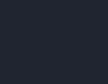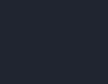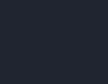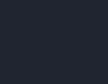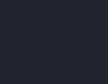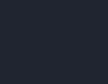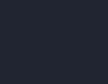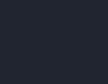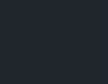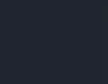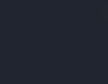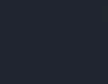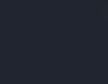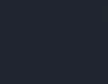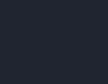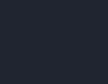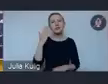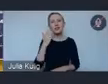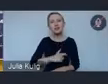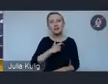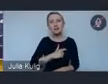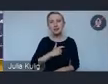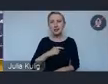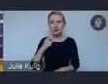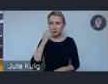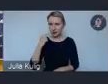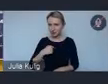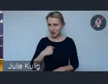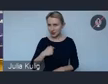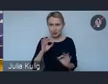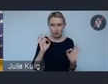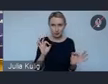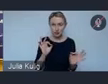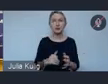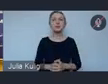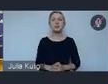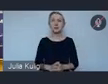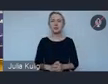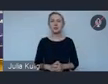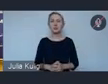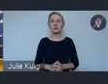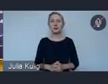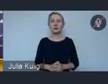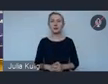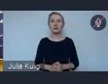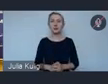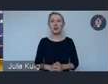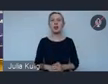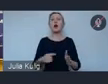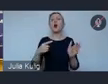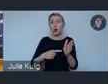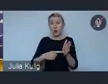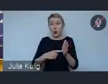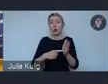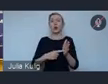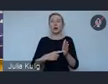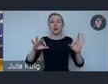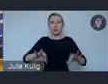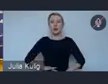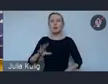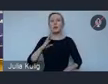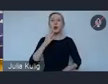Dzień dobry witam państwa serdecznie słychać zaznacza tak dokładnie tak jak pani powiedziała